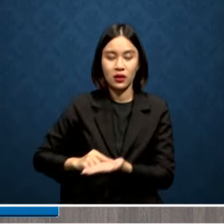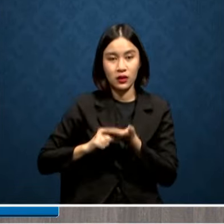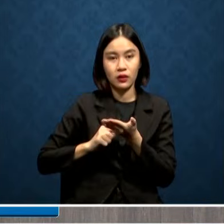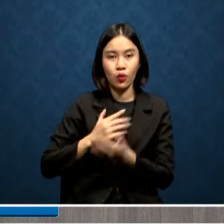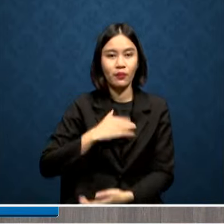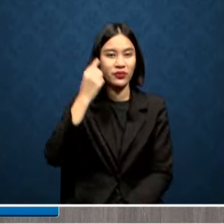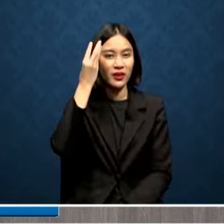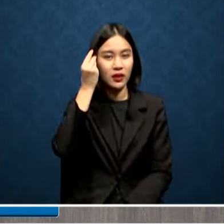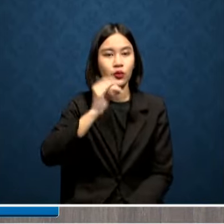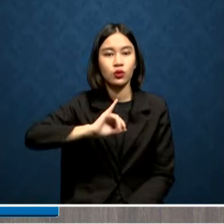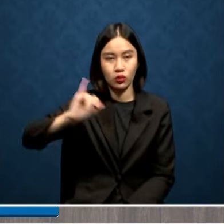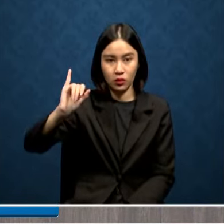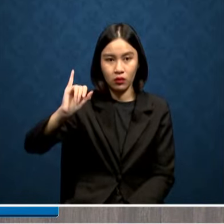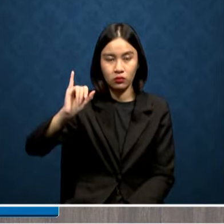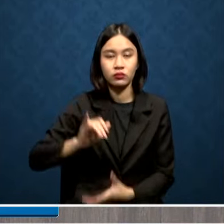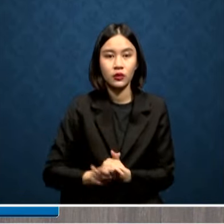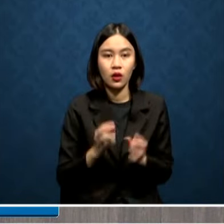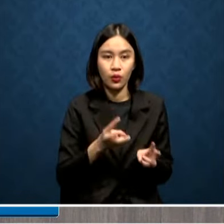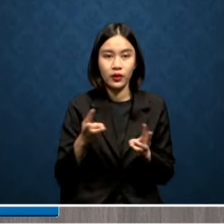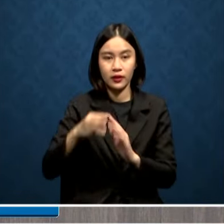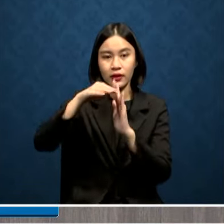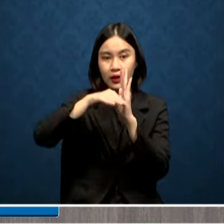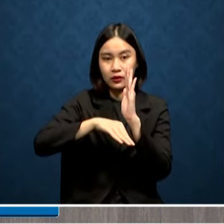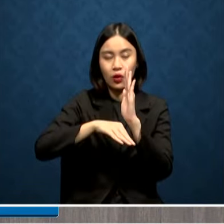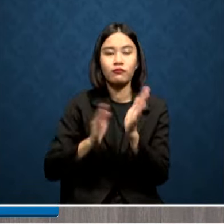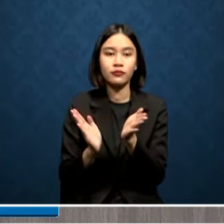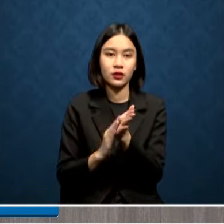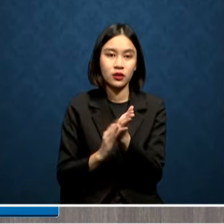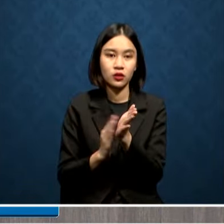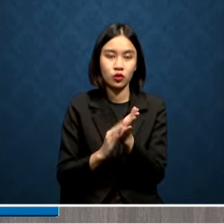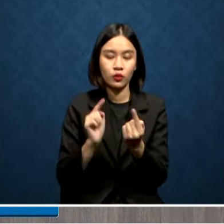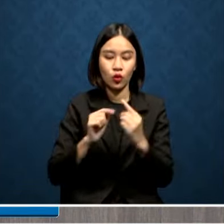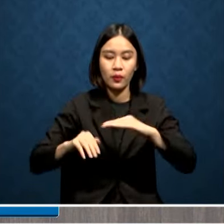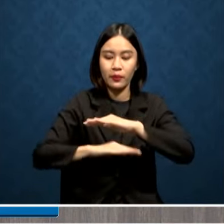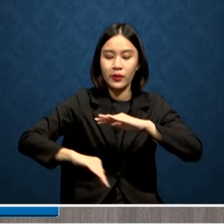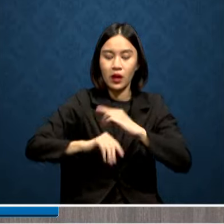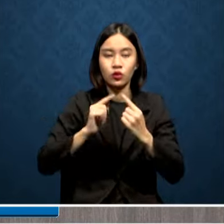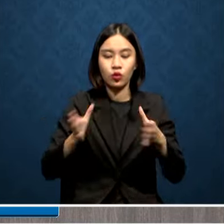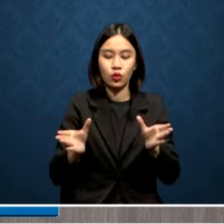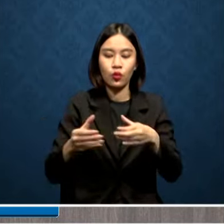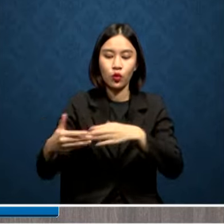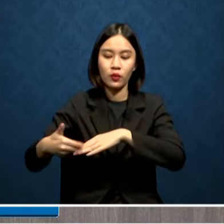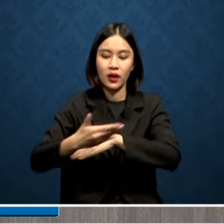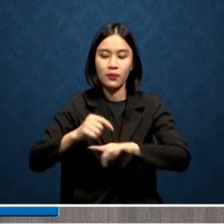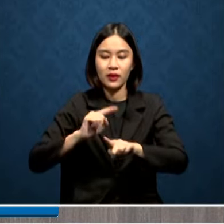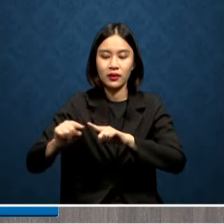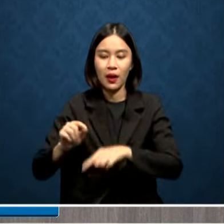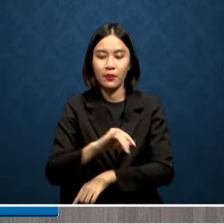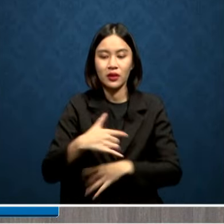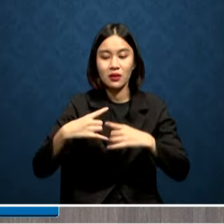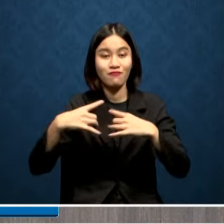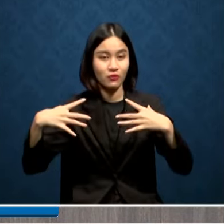ว่าถูกต้องแล้วและก็เป็นหลักการที่น่าชื่นชมที่พื้นฐานของทุกพรรคการเมืองซึ่งเป็นคู่ขัดแย้ง